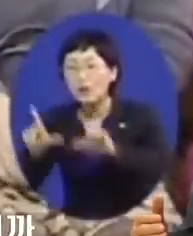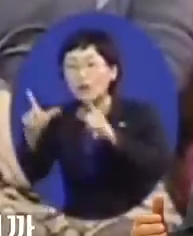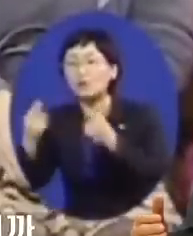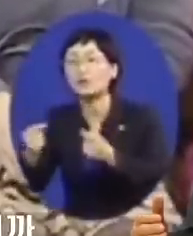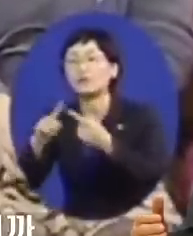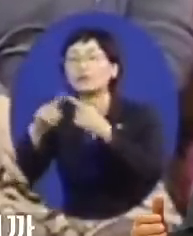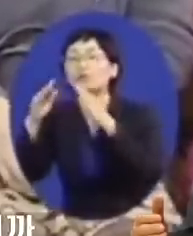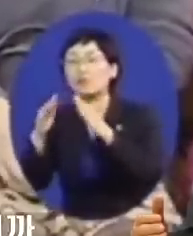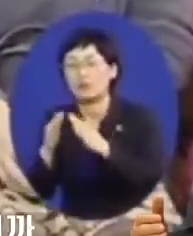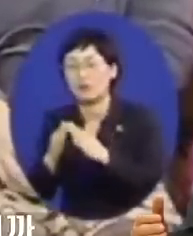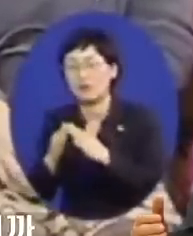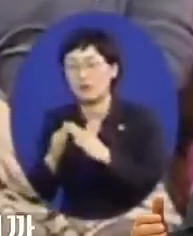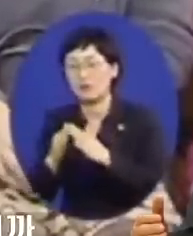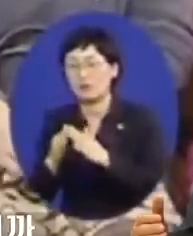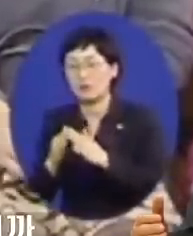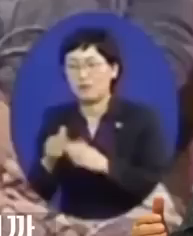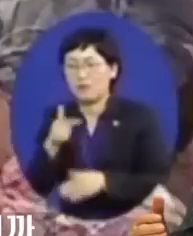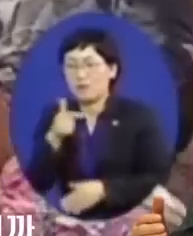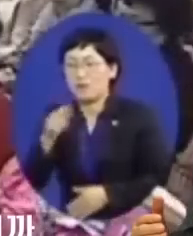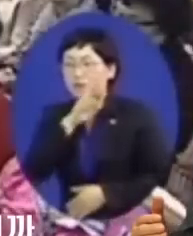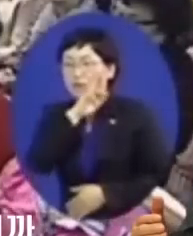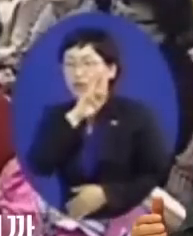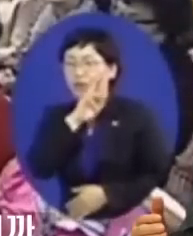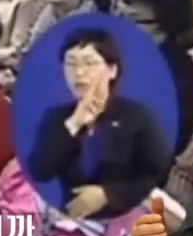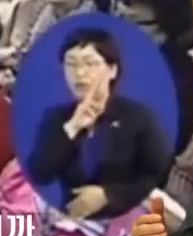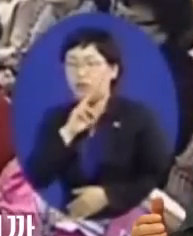교회가 너무 편안해져서